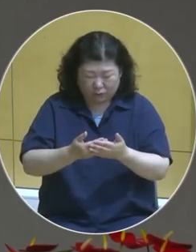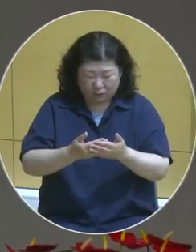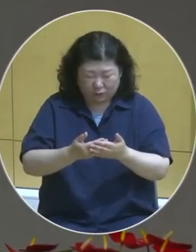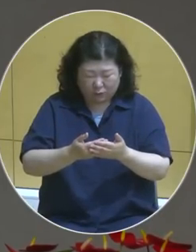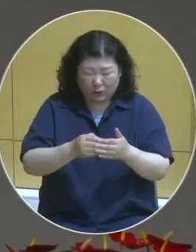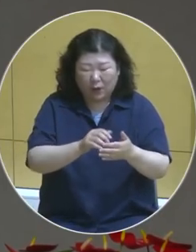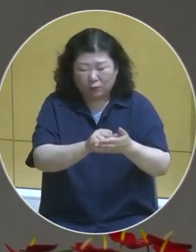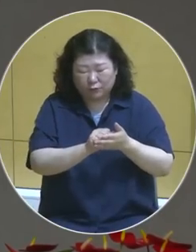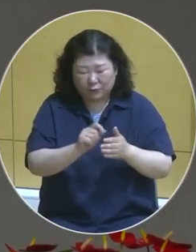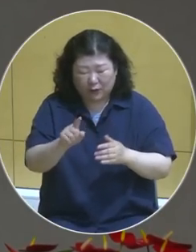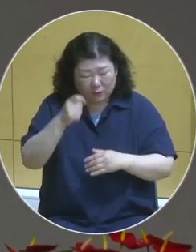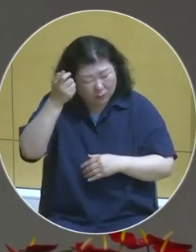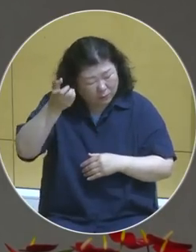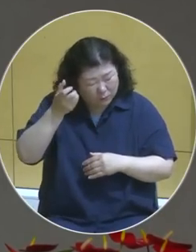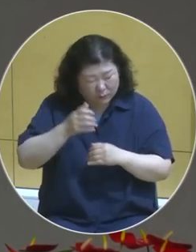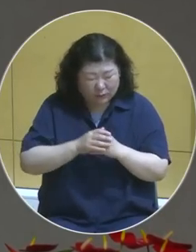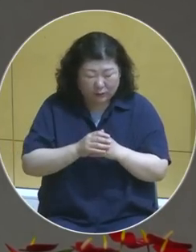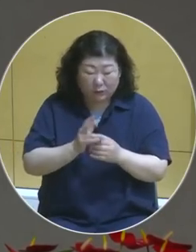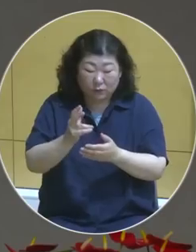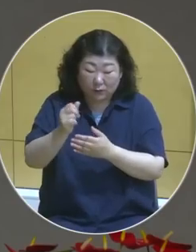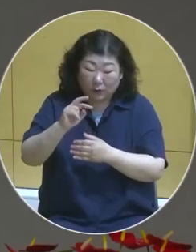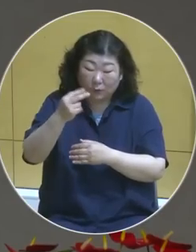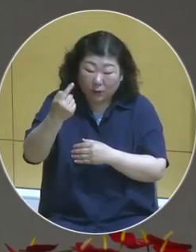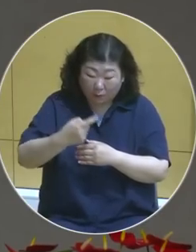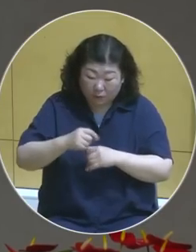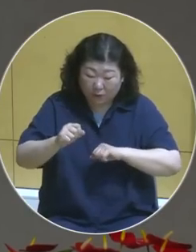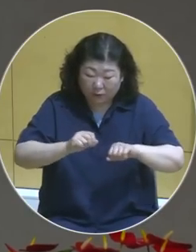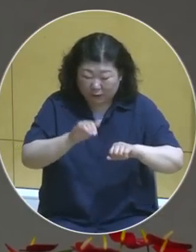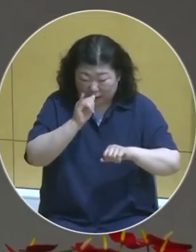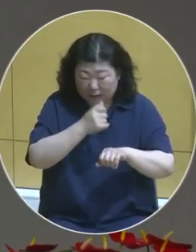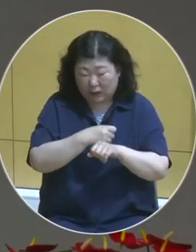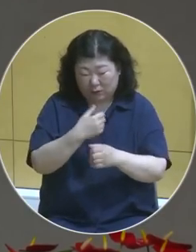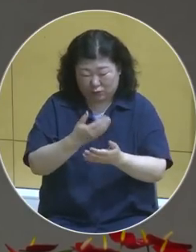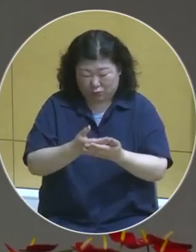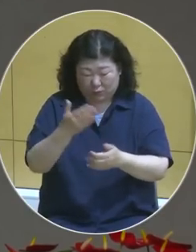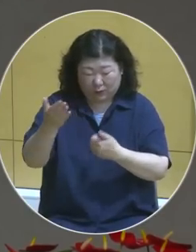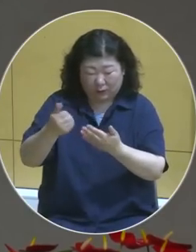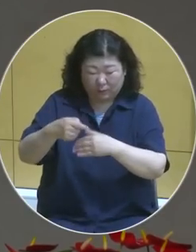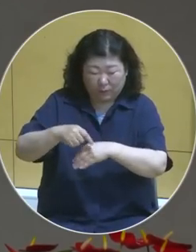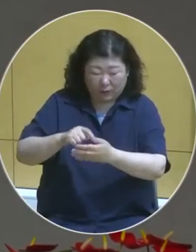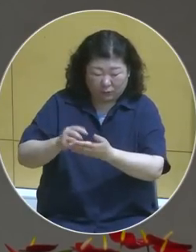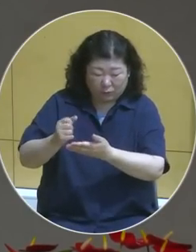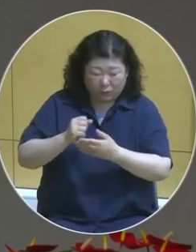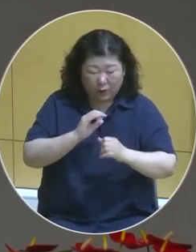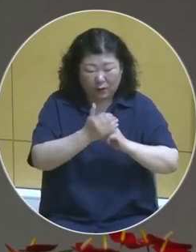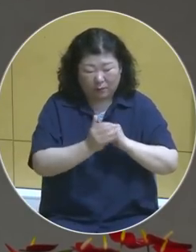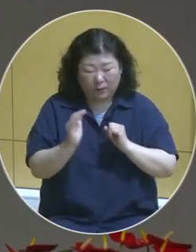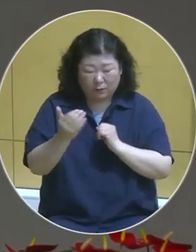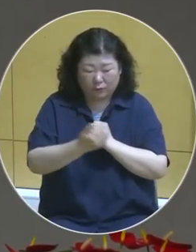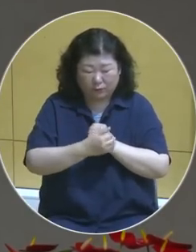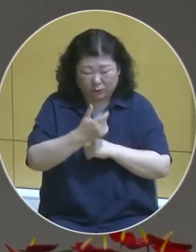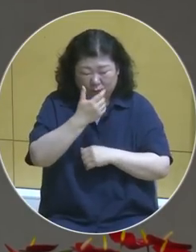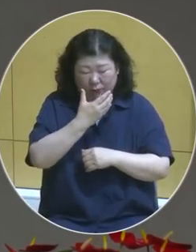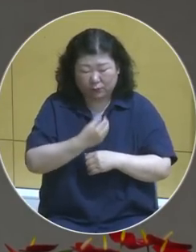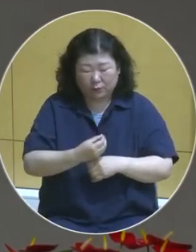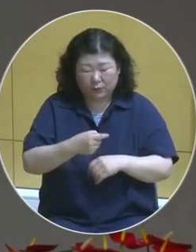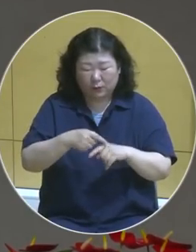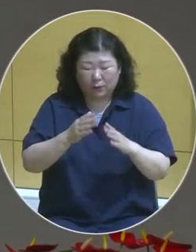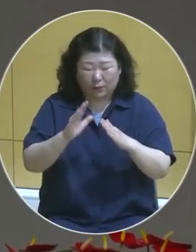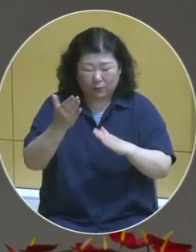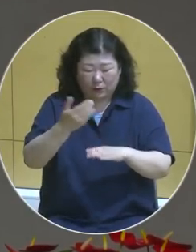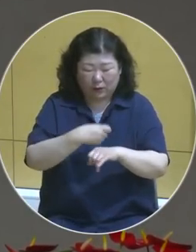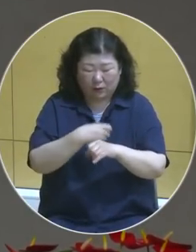영혼이 주께로 돌아오는 역사가 있게 하시며 하나님의 마음으로 열방을 품는 복된 교회 되게 하여